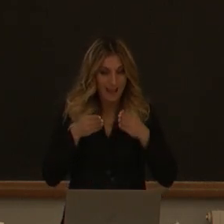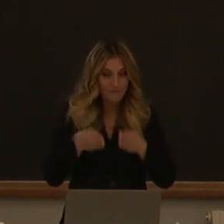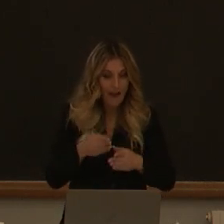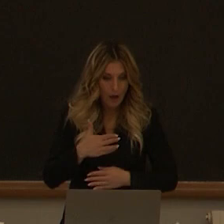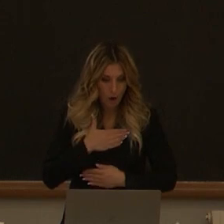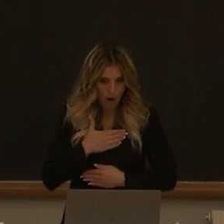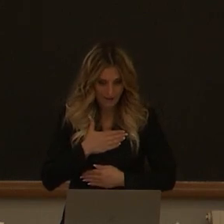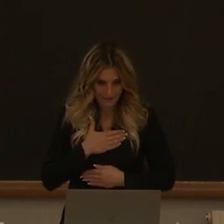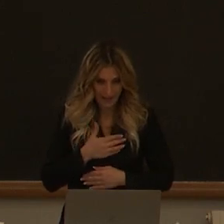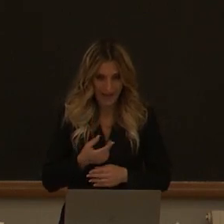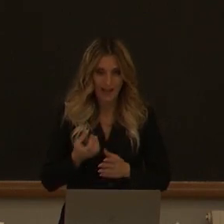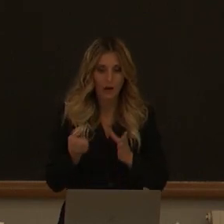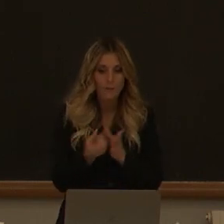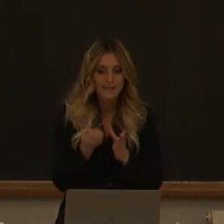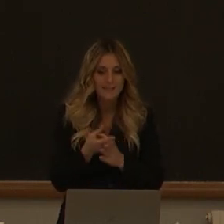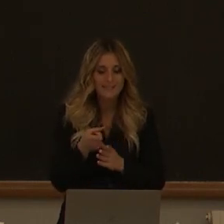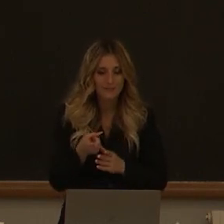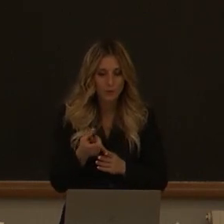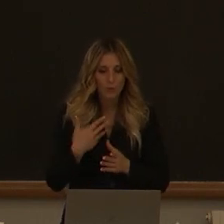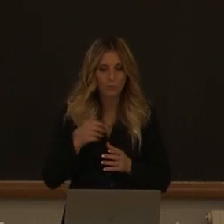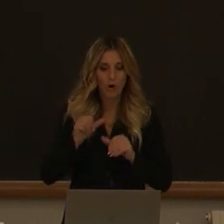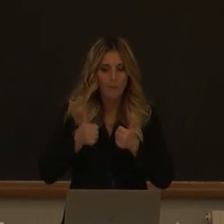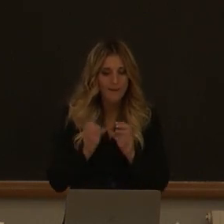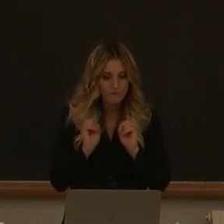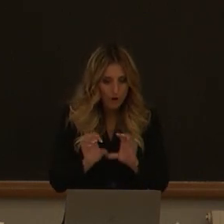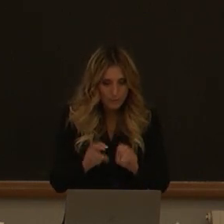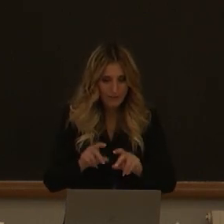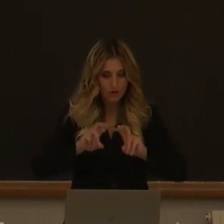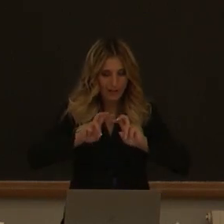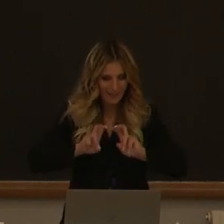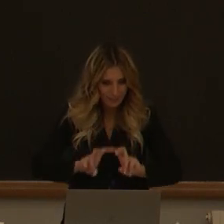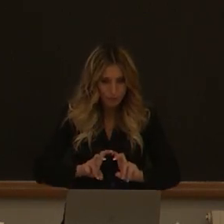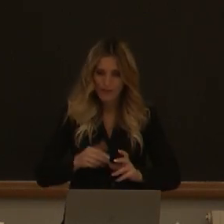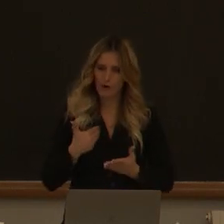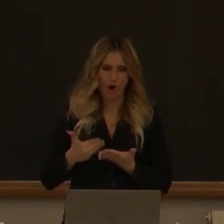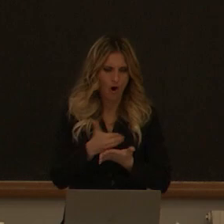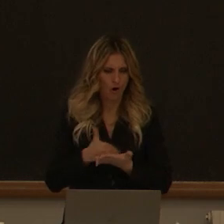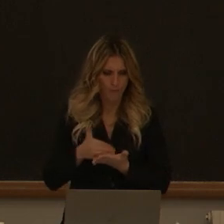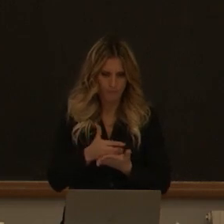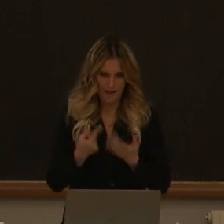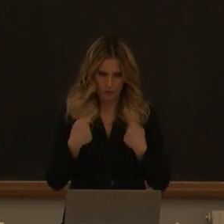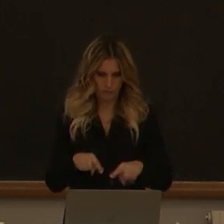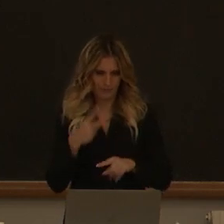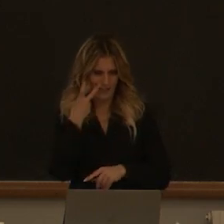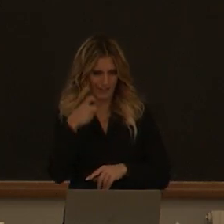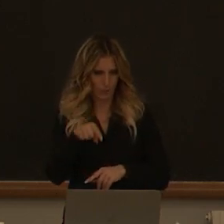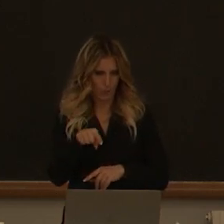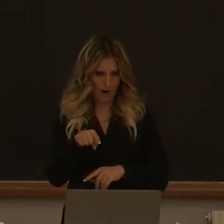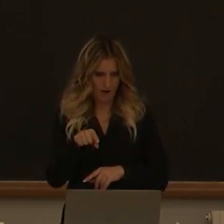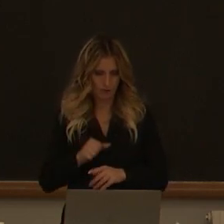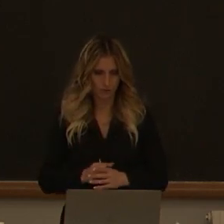del sviluppo di azioni di formazione e di ricerca a 360 gradi in questo ambito.